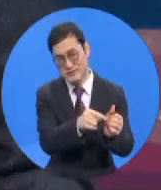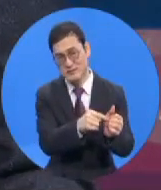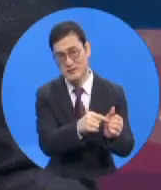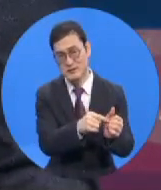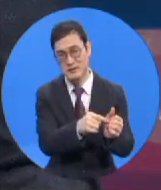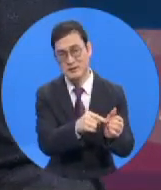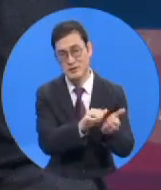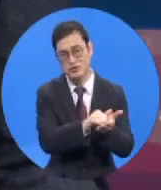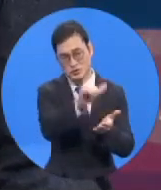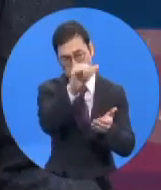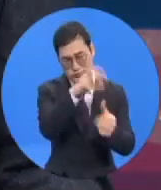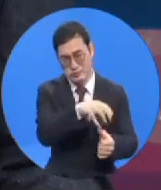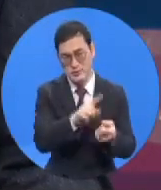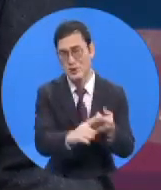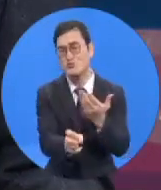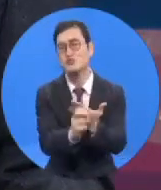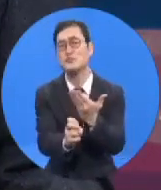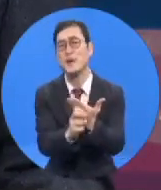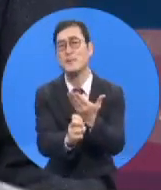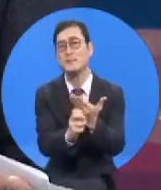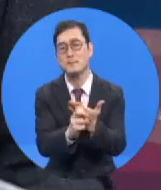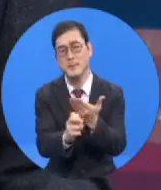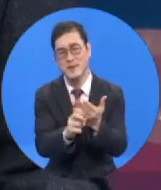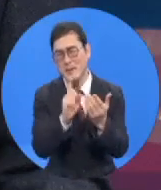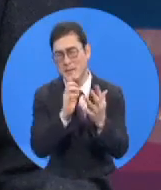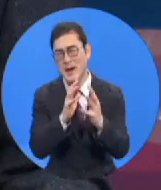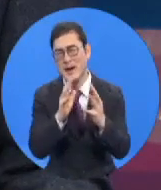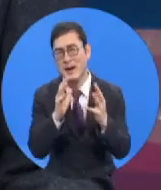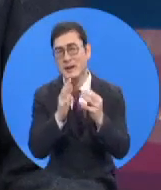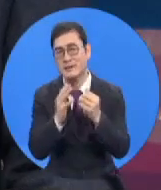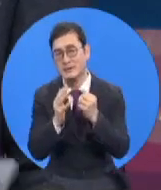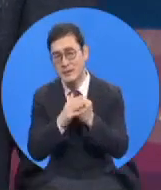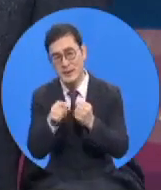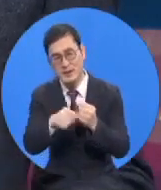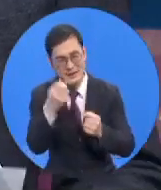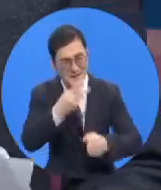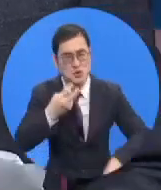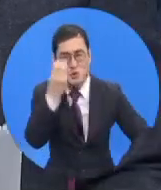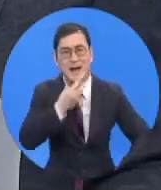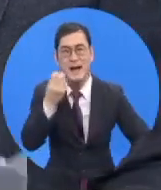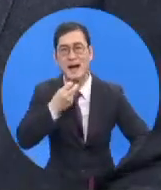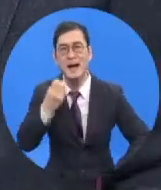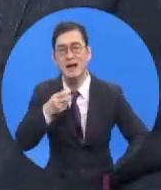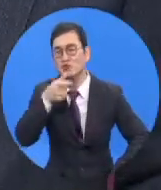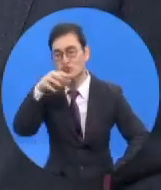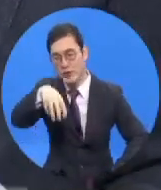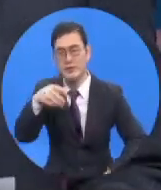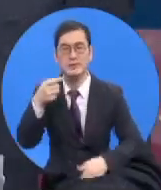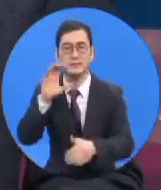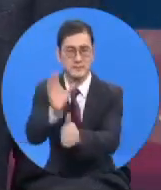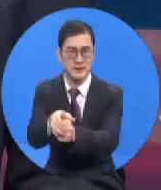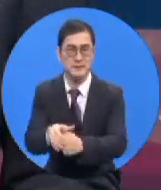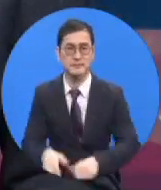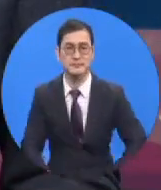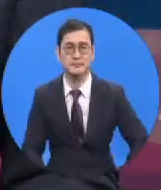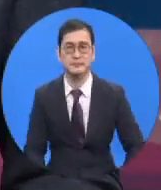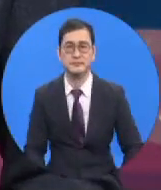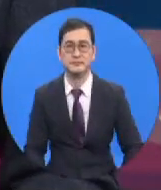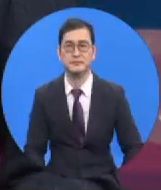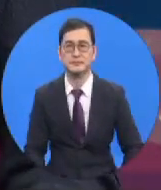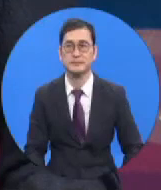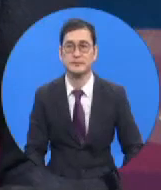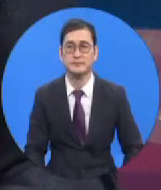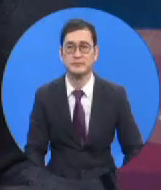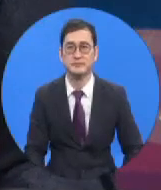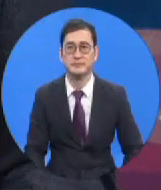수사 주체를 안양지청에서 수원지검으로 재배당했습니다. 그런데 이 사건을 맡게 될 검사는 조국 전 법무부